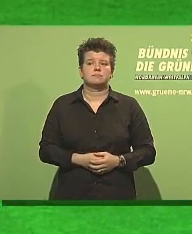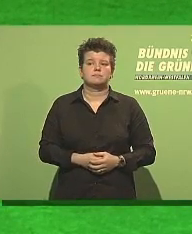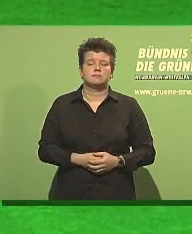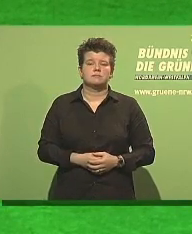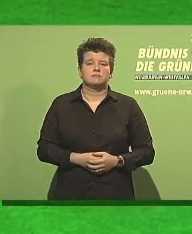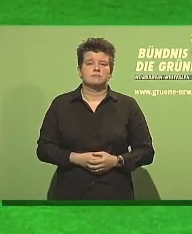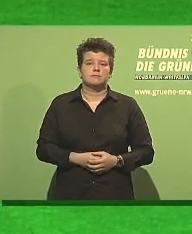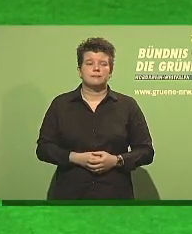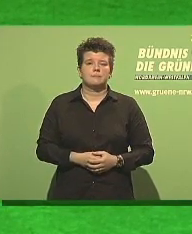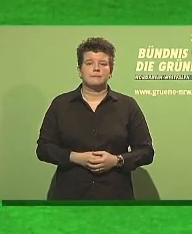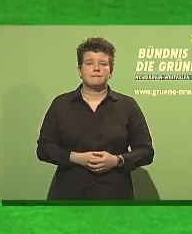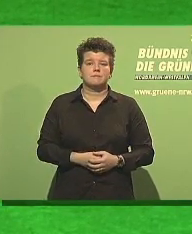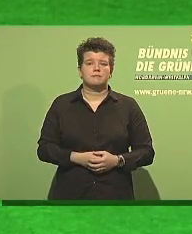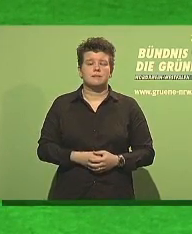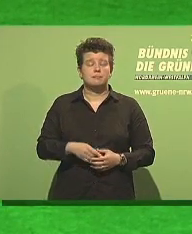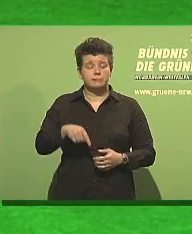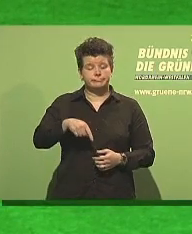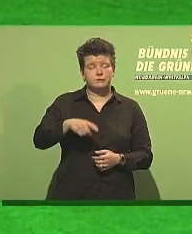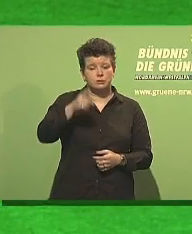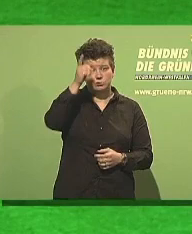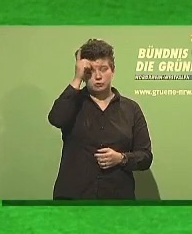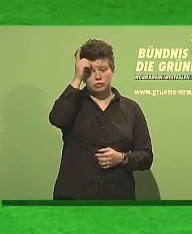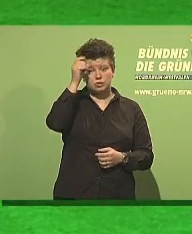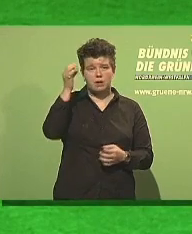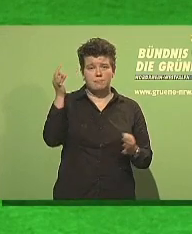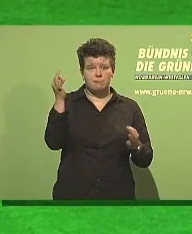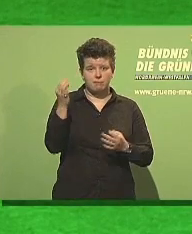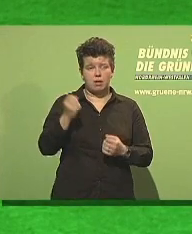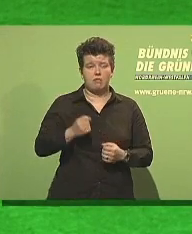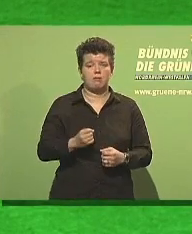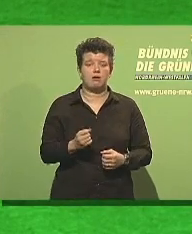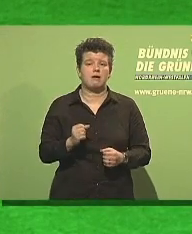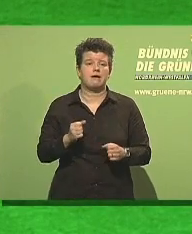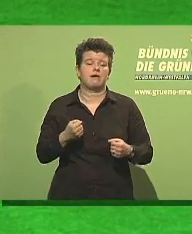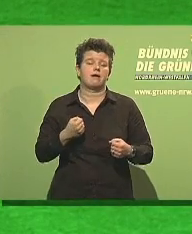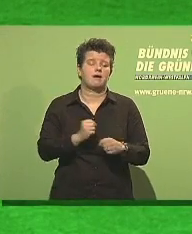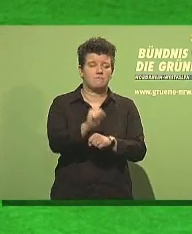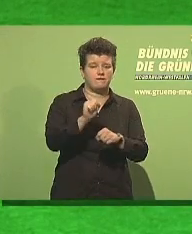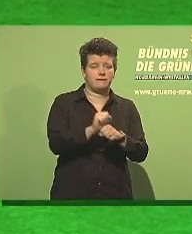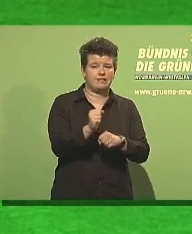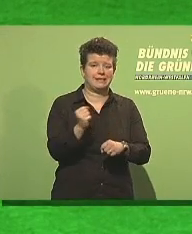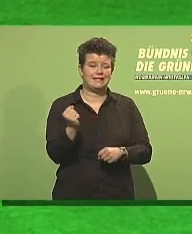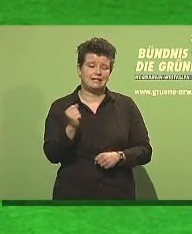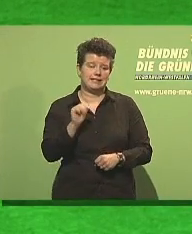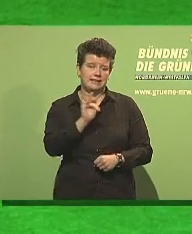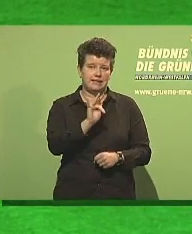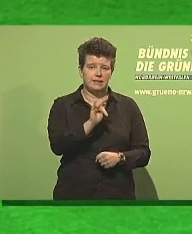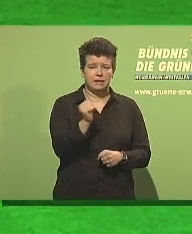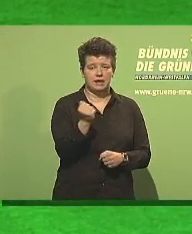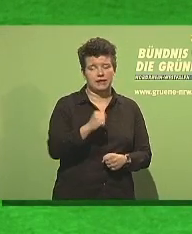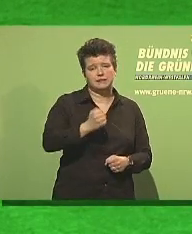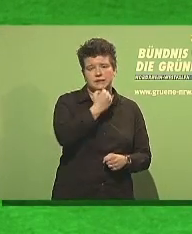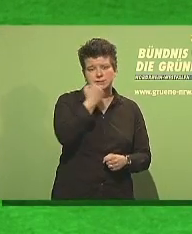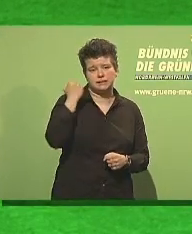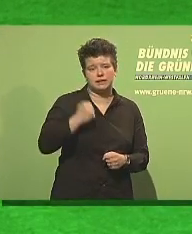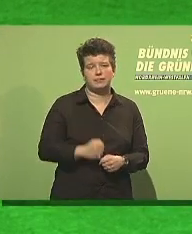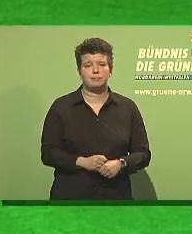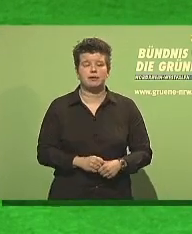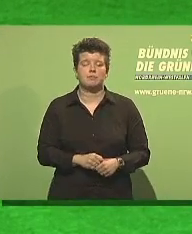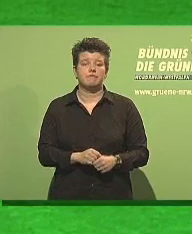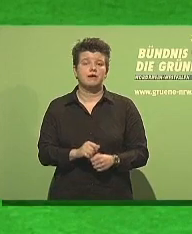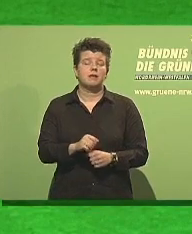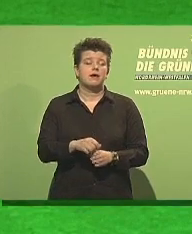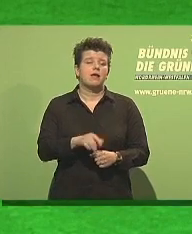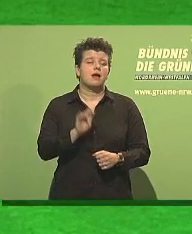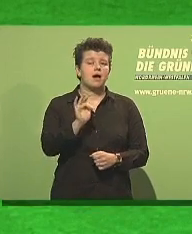NSU-Verbrechen definitiv nicht brauchen, ist eine Vermischung von Polizei und Nachrichtendiensten. Aber genau das geschieht bei der Antiterror-Datei,